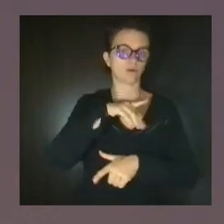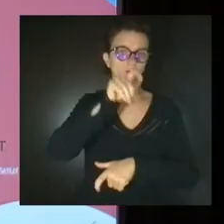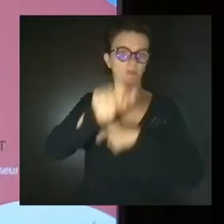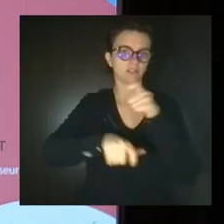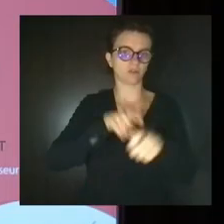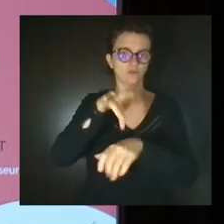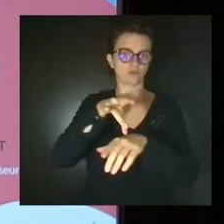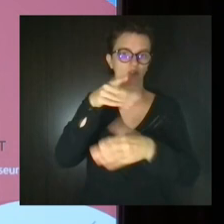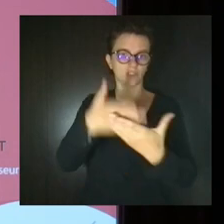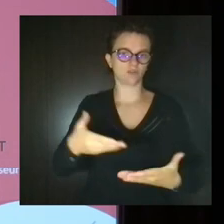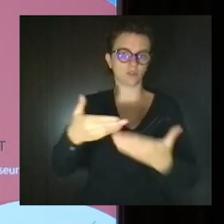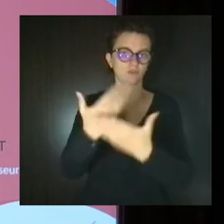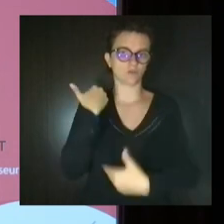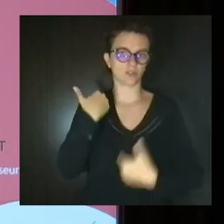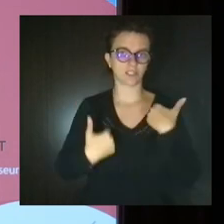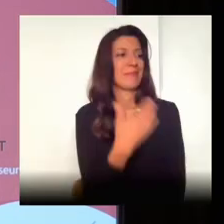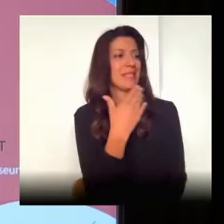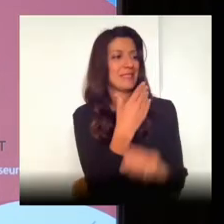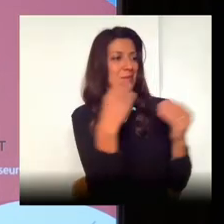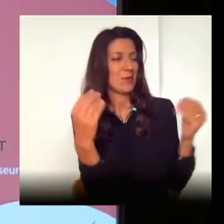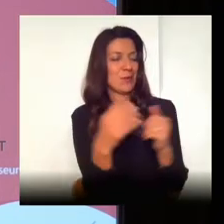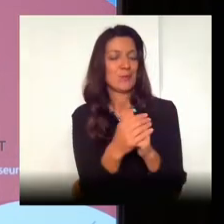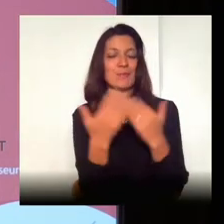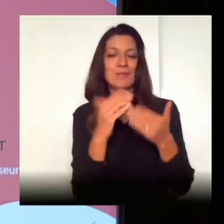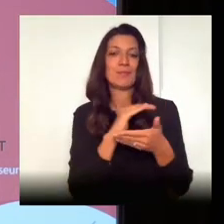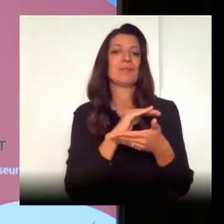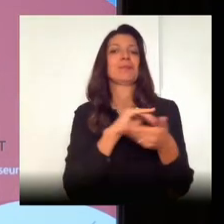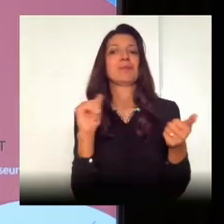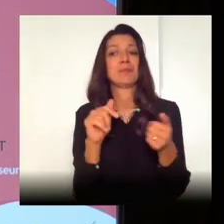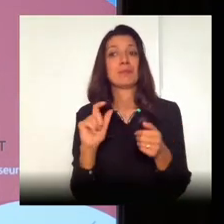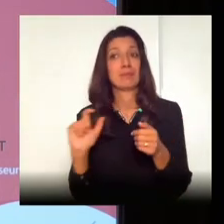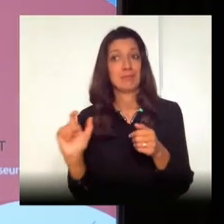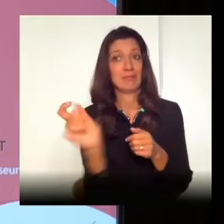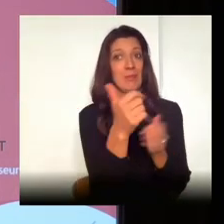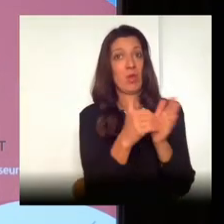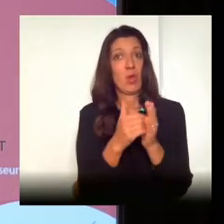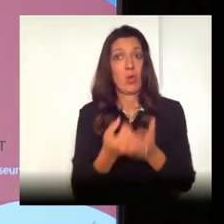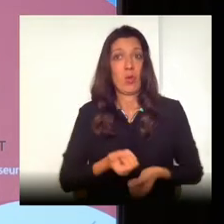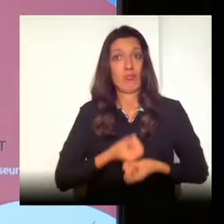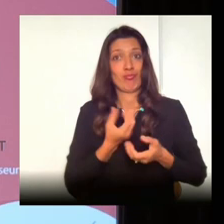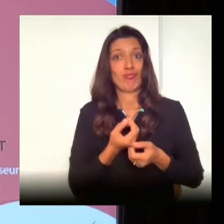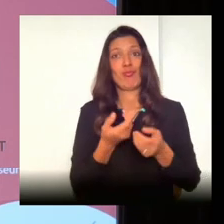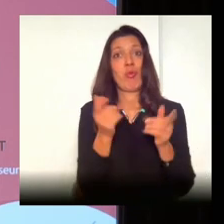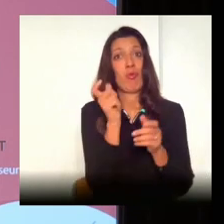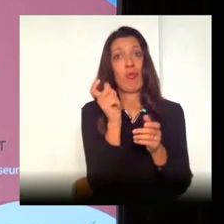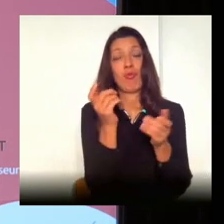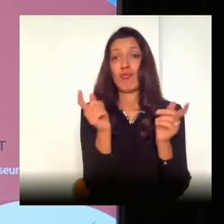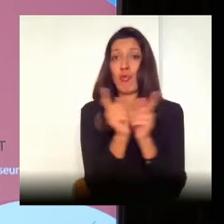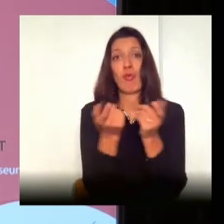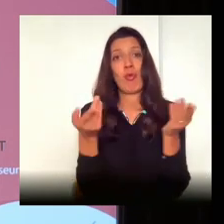handicap. Merci beaucoup. Je vais vous passer la parole aux uns et aux autres pour un mot de conclusion en forme